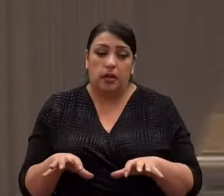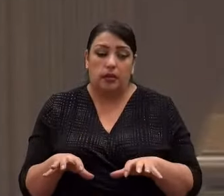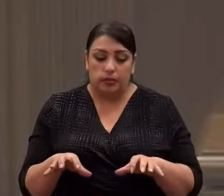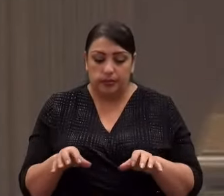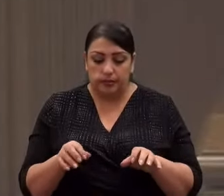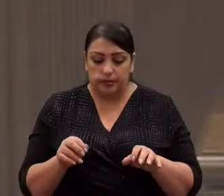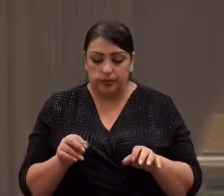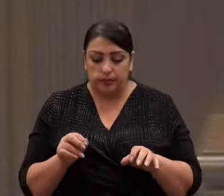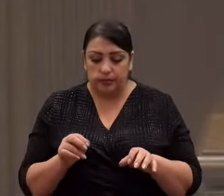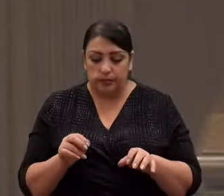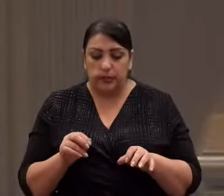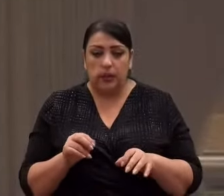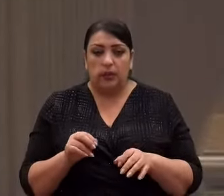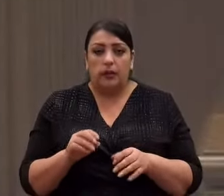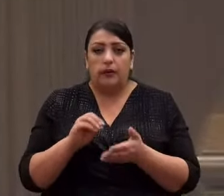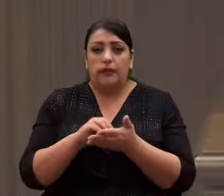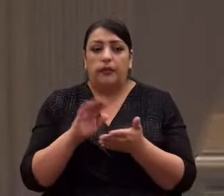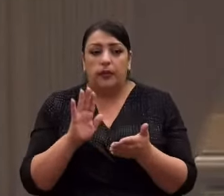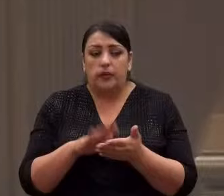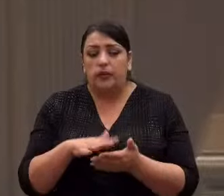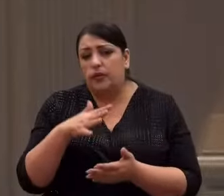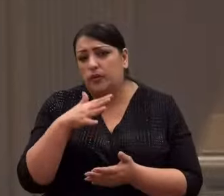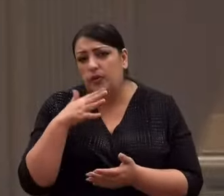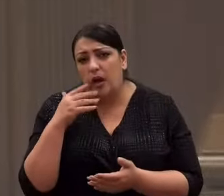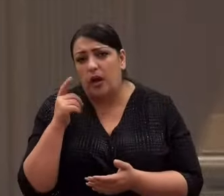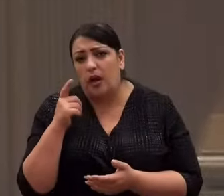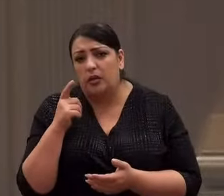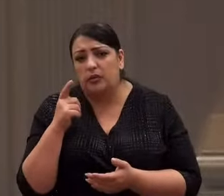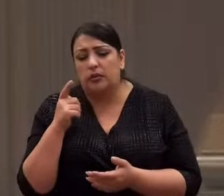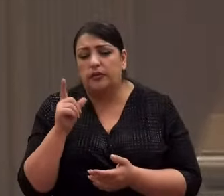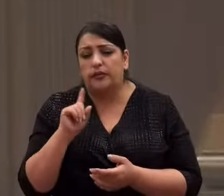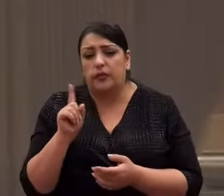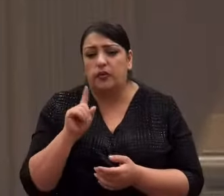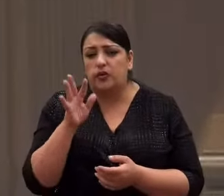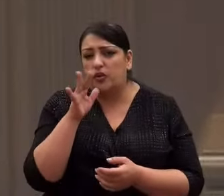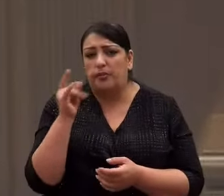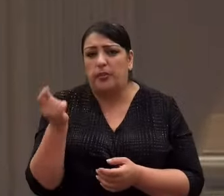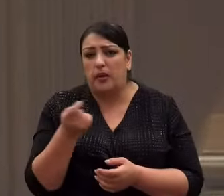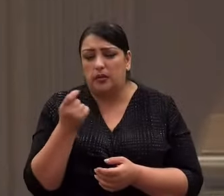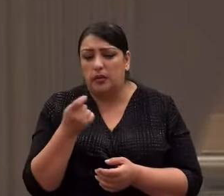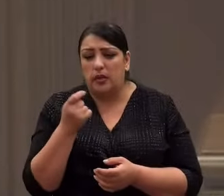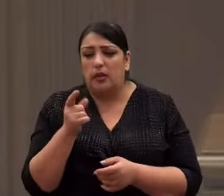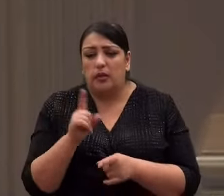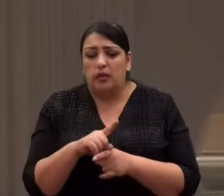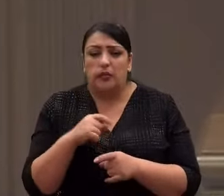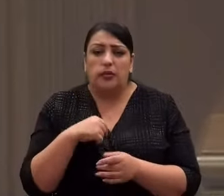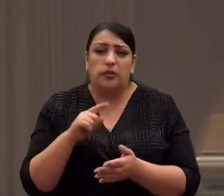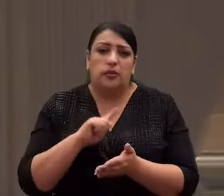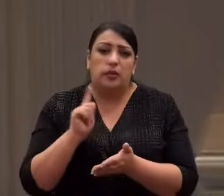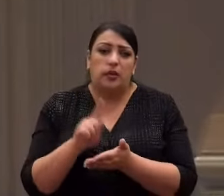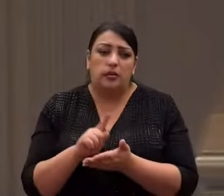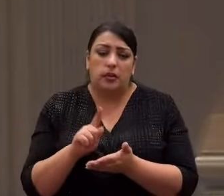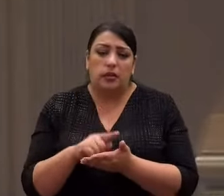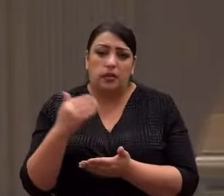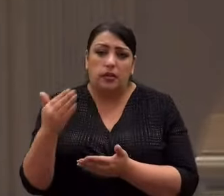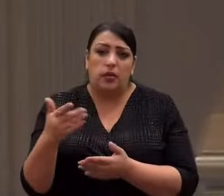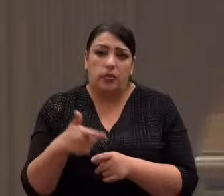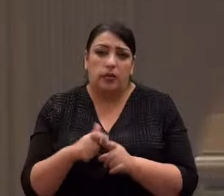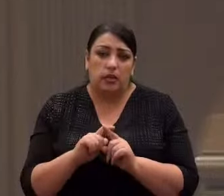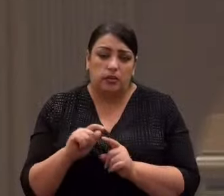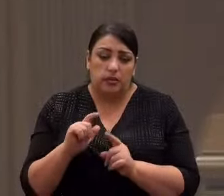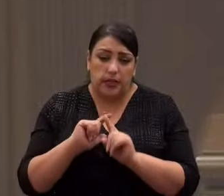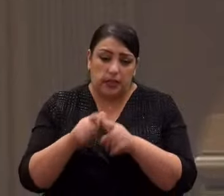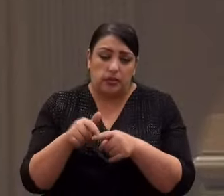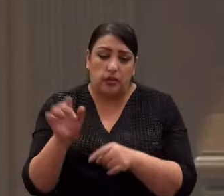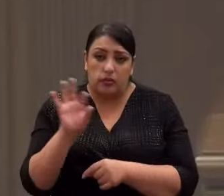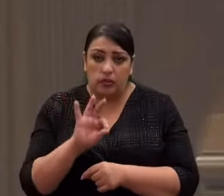ես վիճակագրական շատ տվյալներ չեմ նշի, որպեսզի ավելի շատ ժամանակ մնա ձեր հարցերին պատասխանելու համար։ Ընդամենը